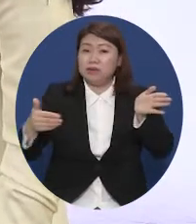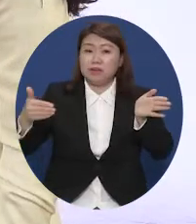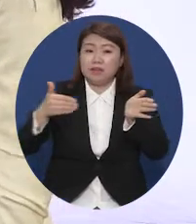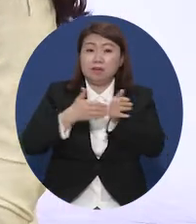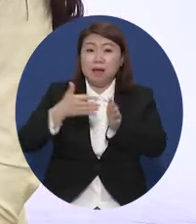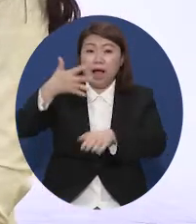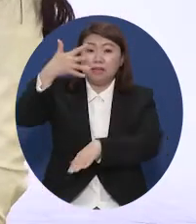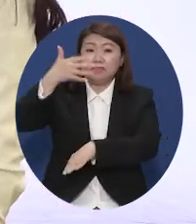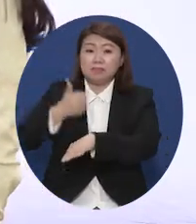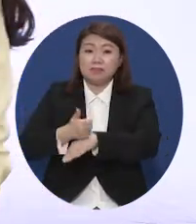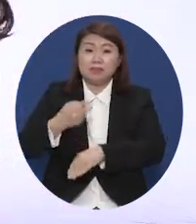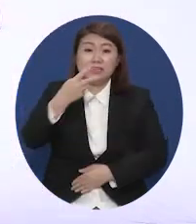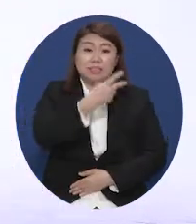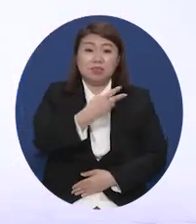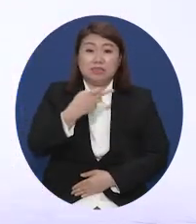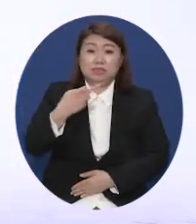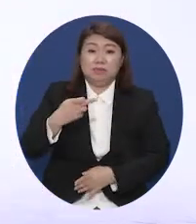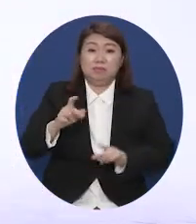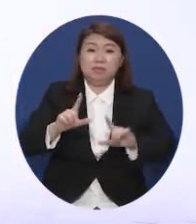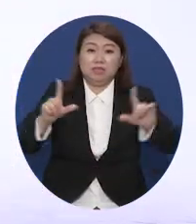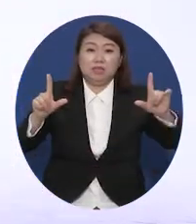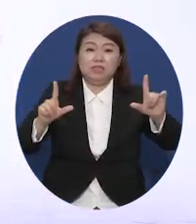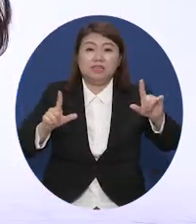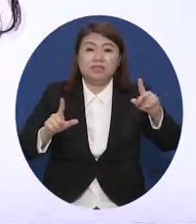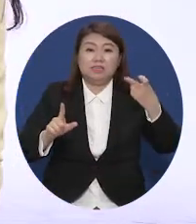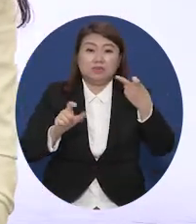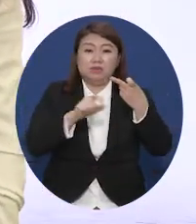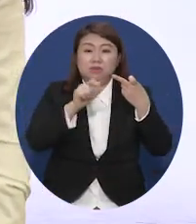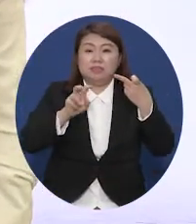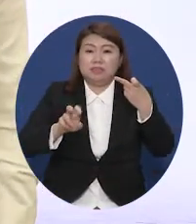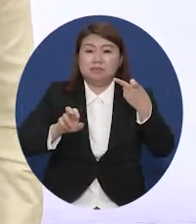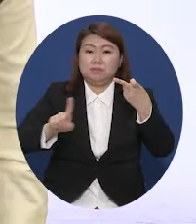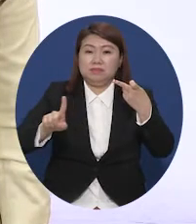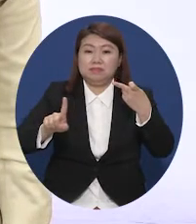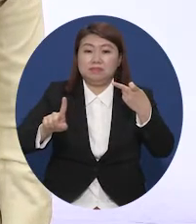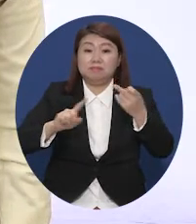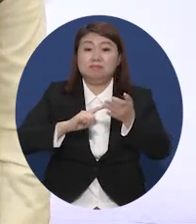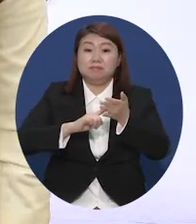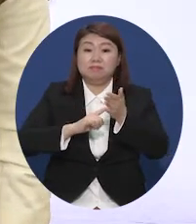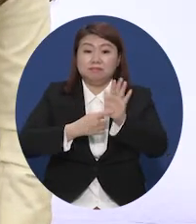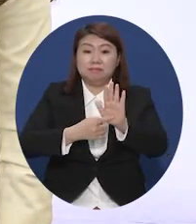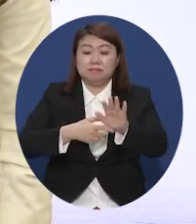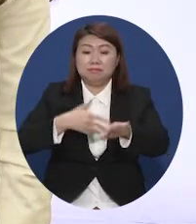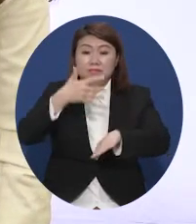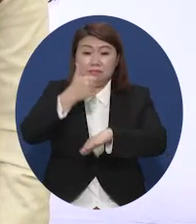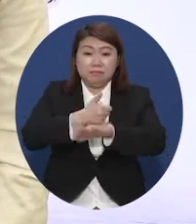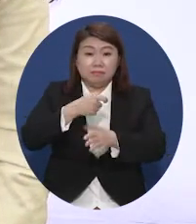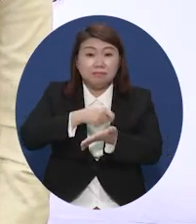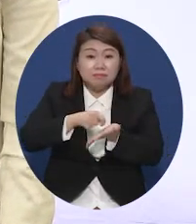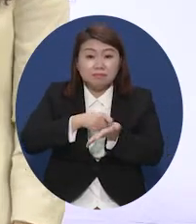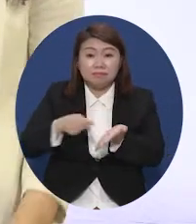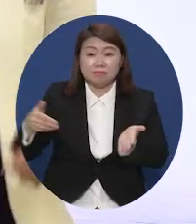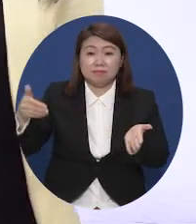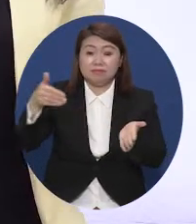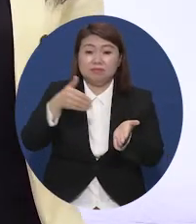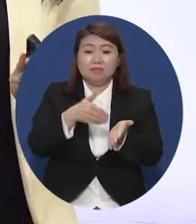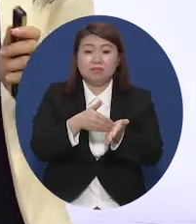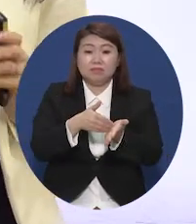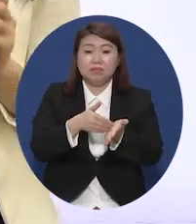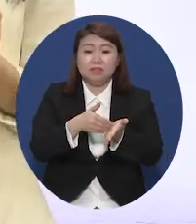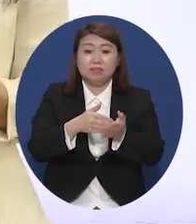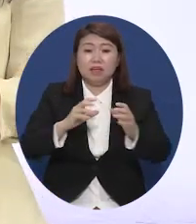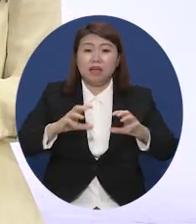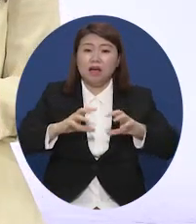있고요 마지막 돌에서는 2012년 12월 21일을 가리키고 있습니다 마지막 기록인 거죠 하지만